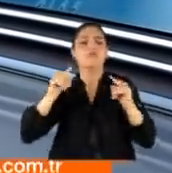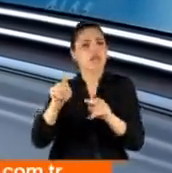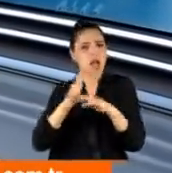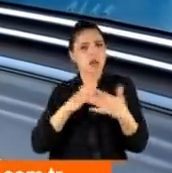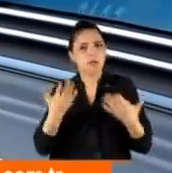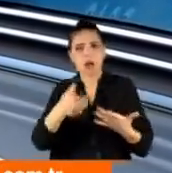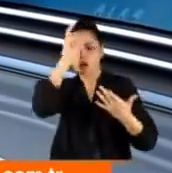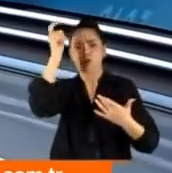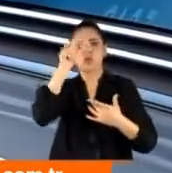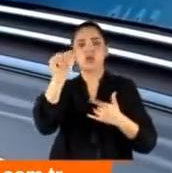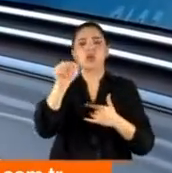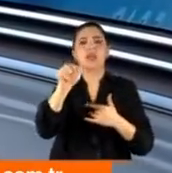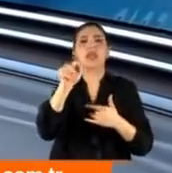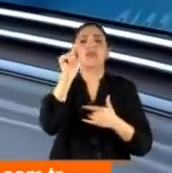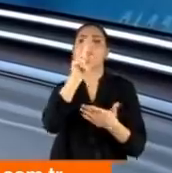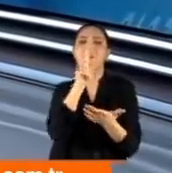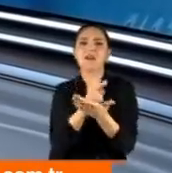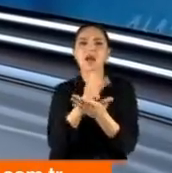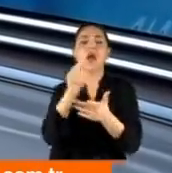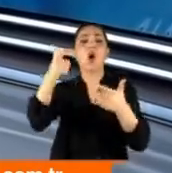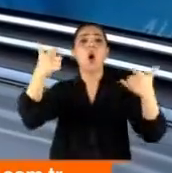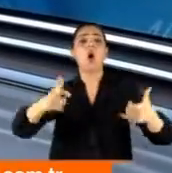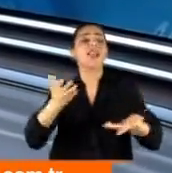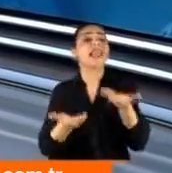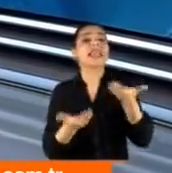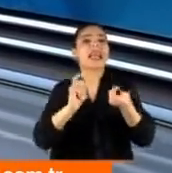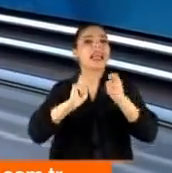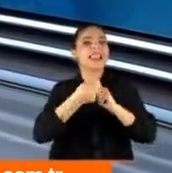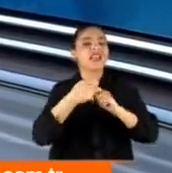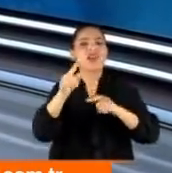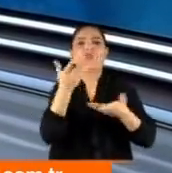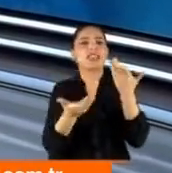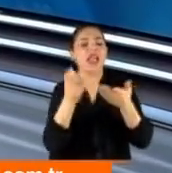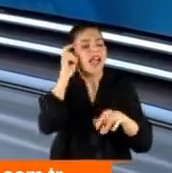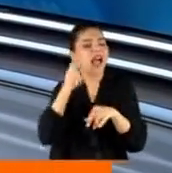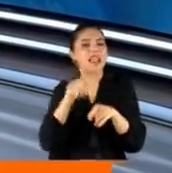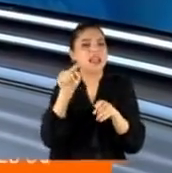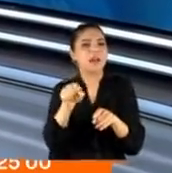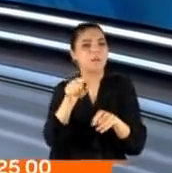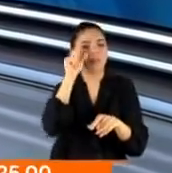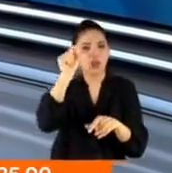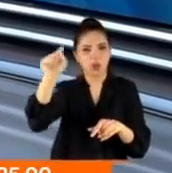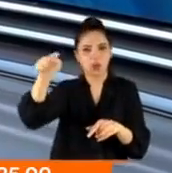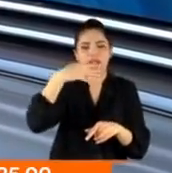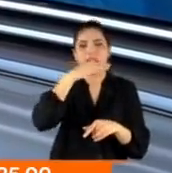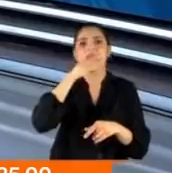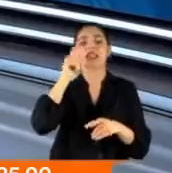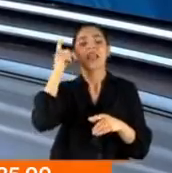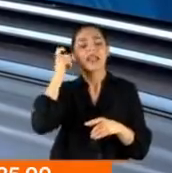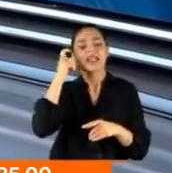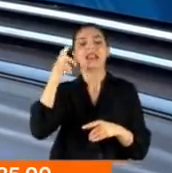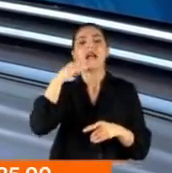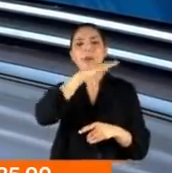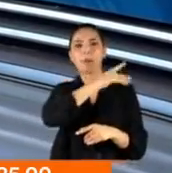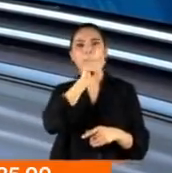elbette. Türkiye'nin Mavi Vatan kararlı bölgedeki dengeleri değiştirdi. Neydi o denge? Kısaca hatırlatayım. Yunanistan, İsrail, Mısır, Güney Kıbrıs